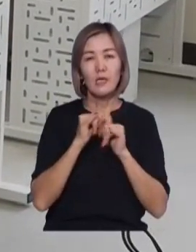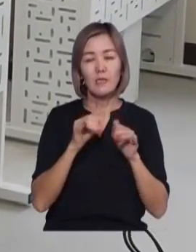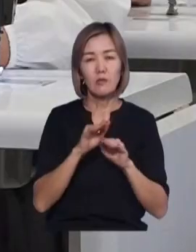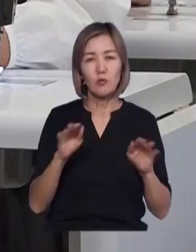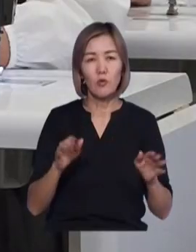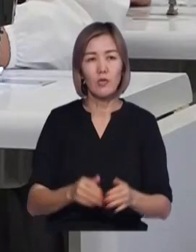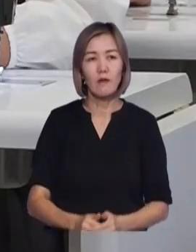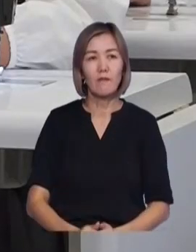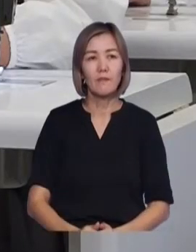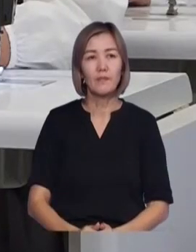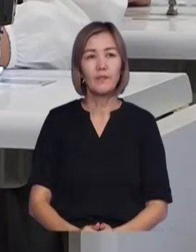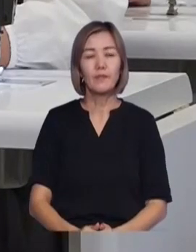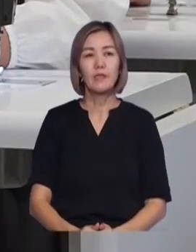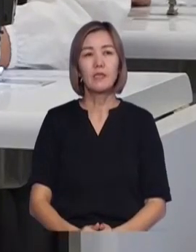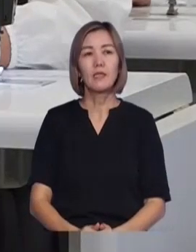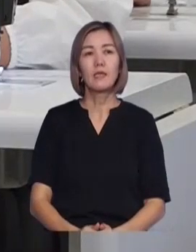школьников.